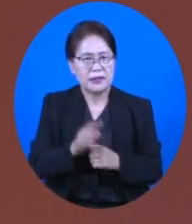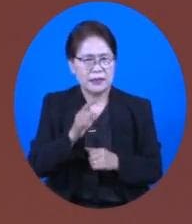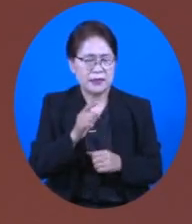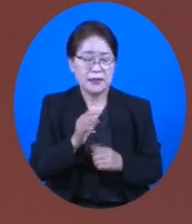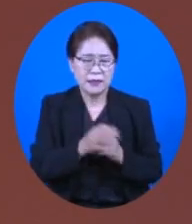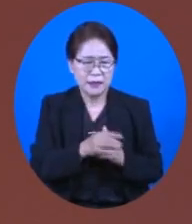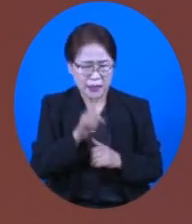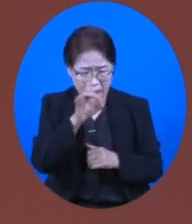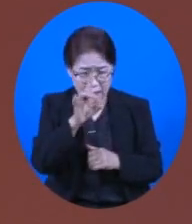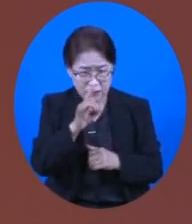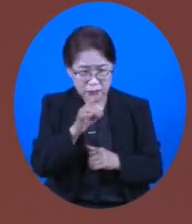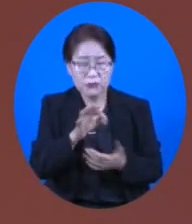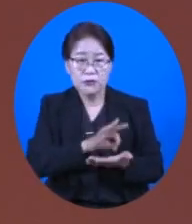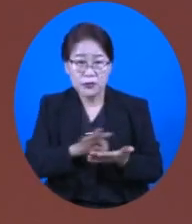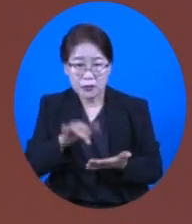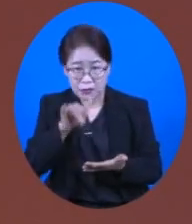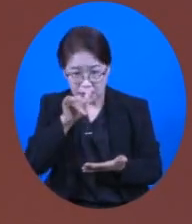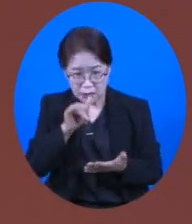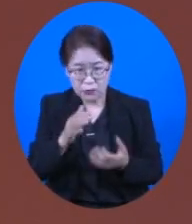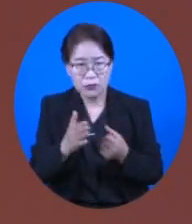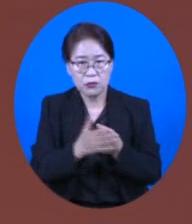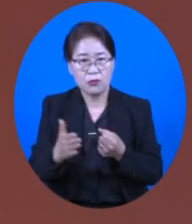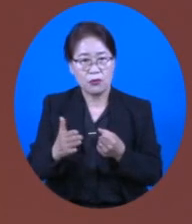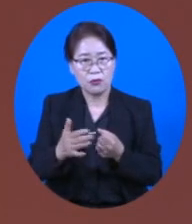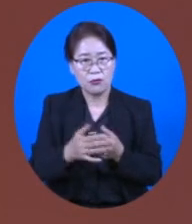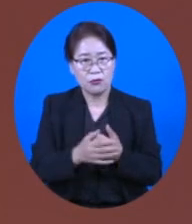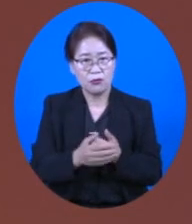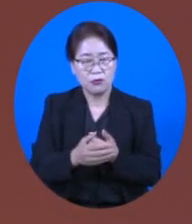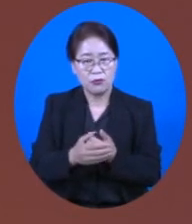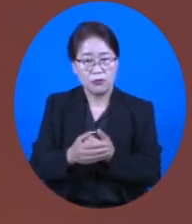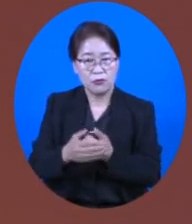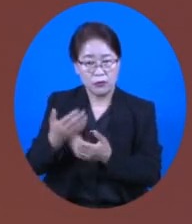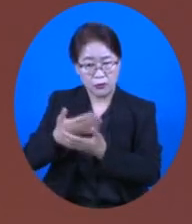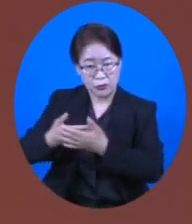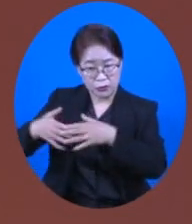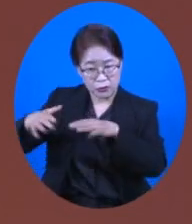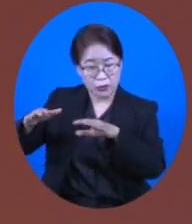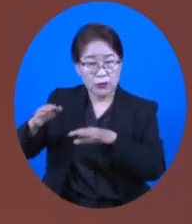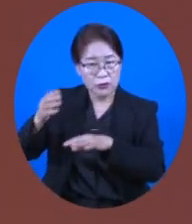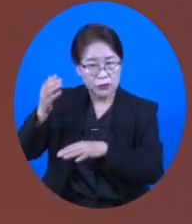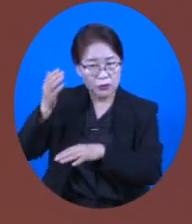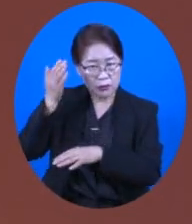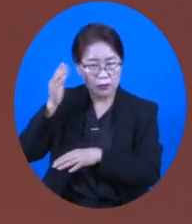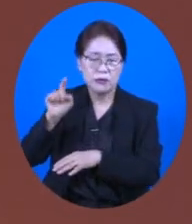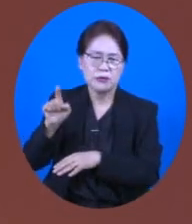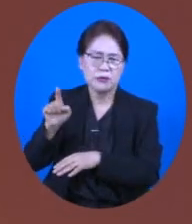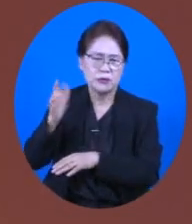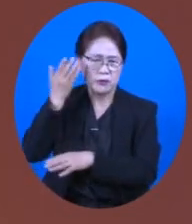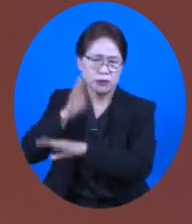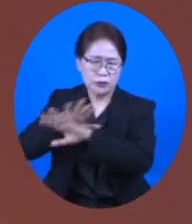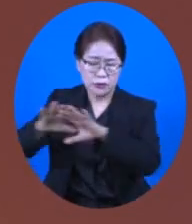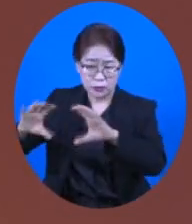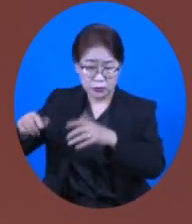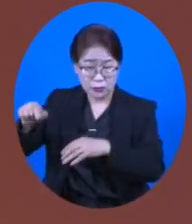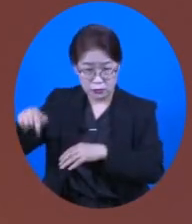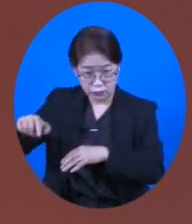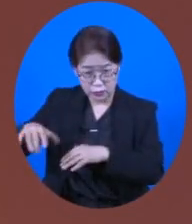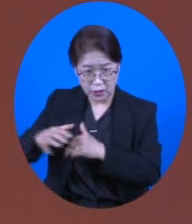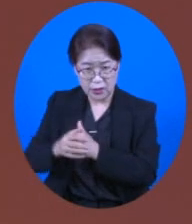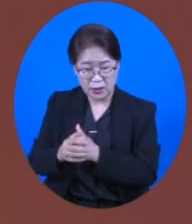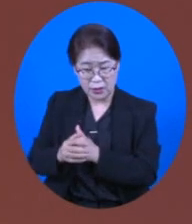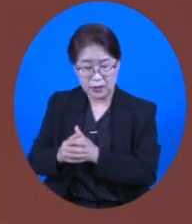단수로 사용되었고, 그리고 이 천상의 법정에서의 여호와의 천사가 서 있는 그 포지션을 보게